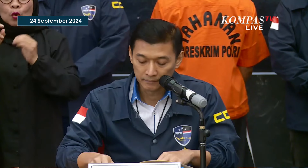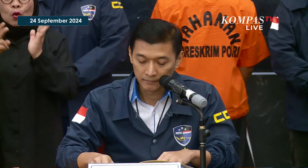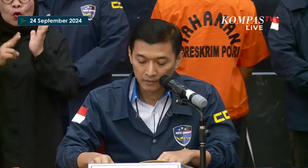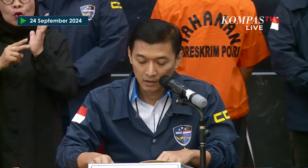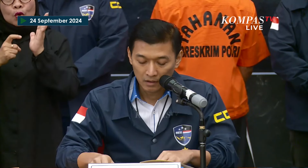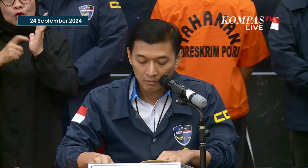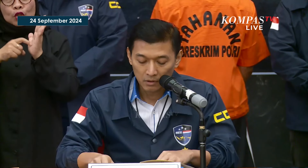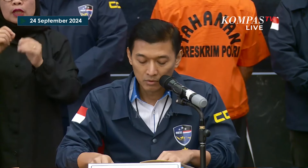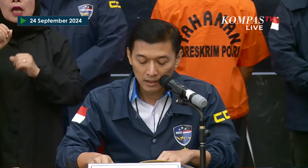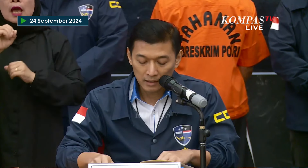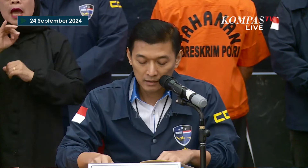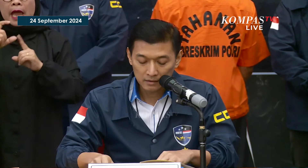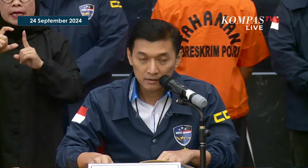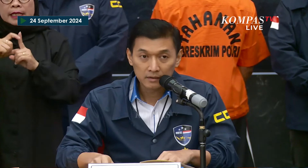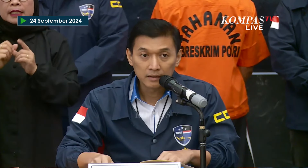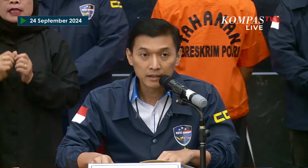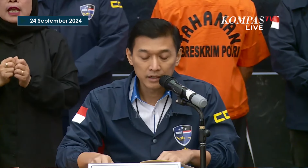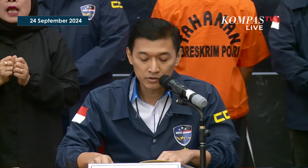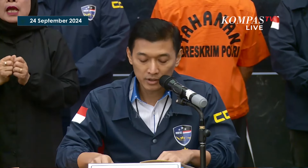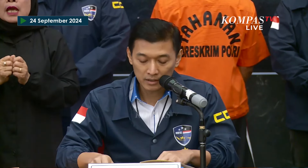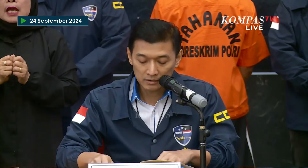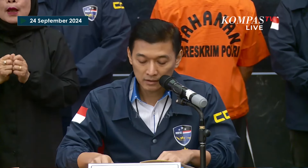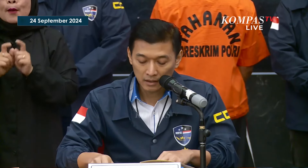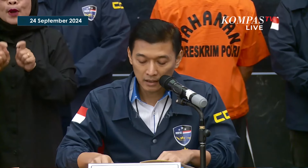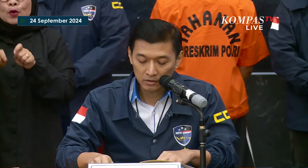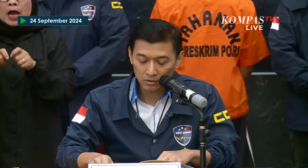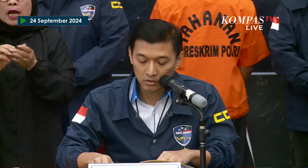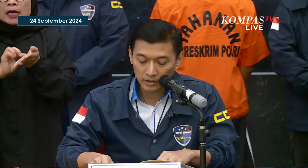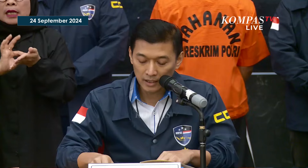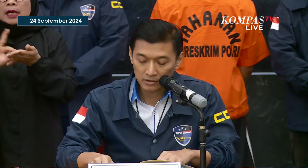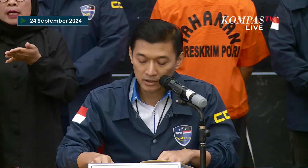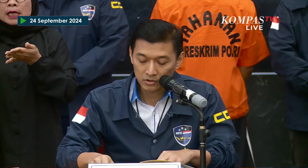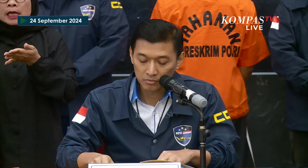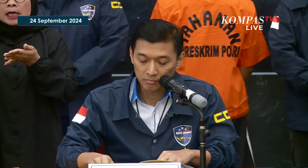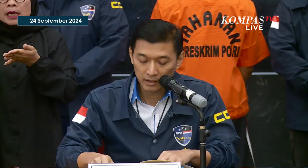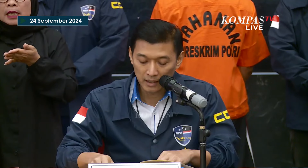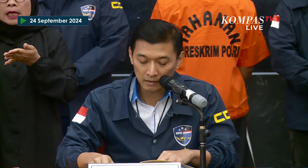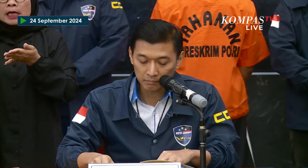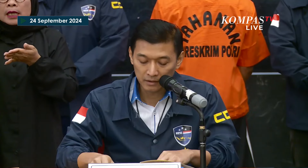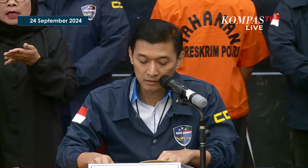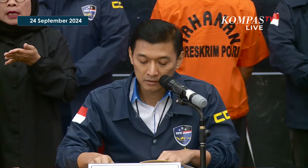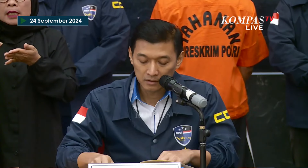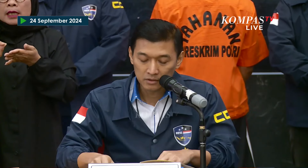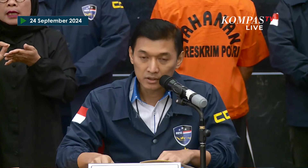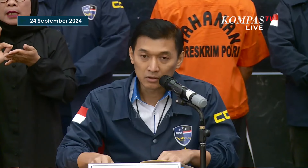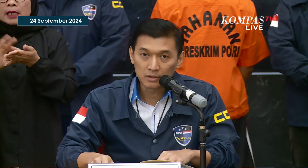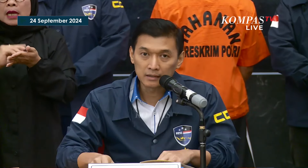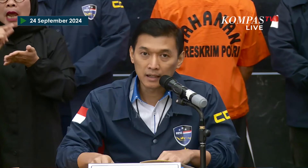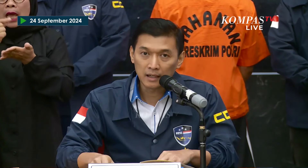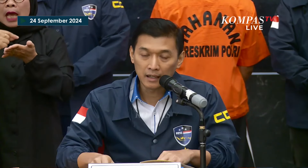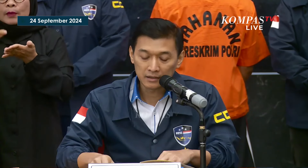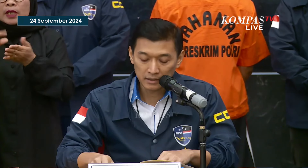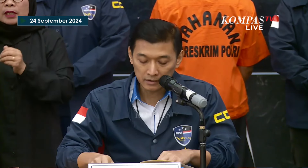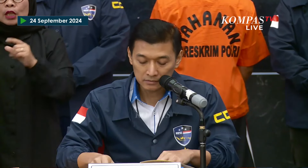https://1data.asn.bkn.go.id menggunakan kredensial atau login akses milik admin